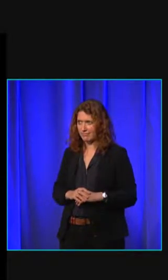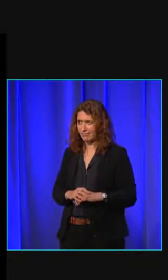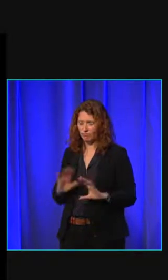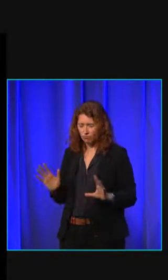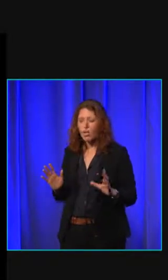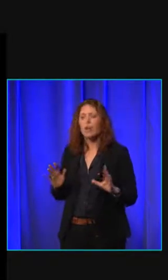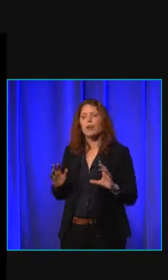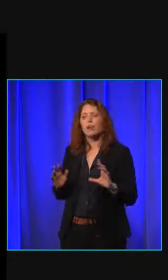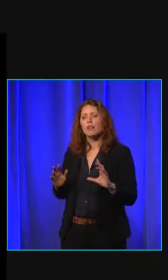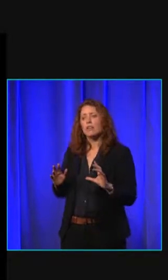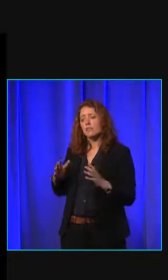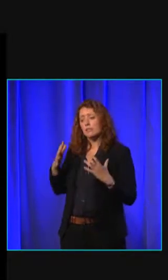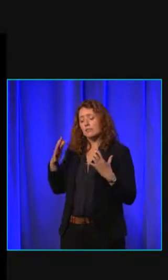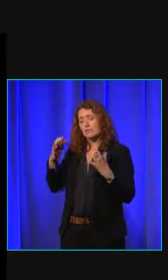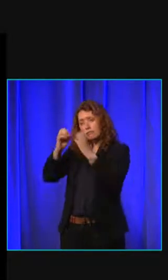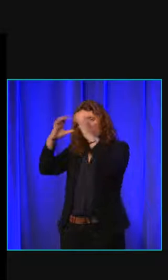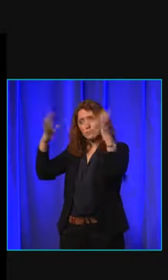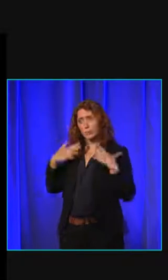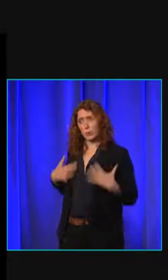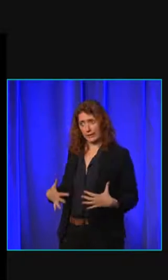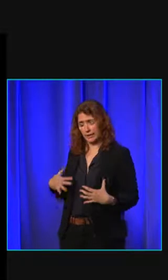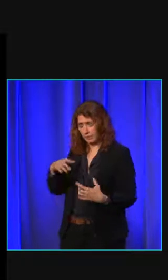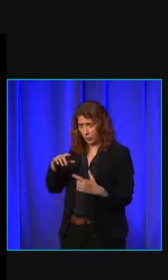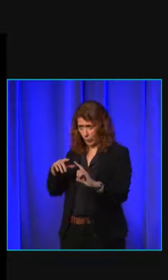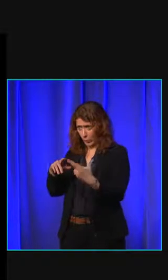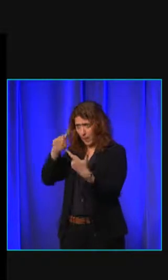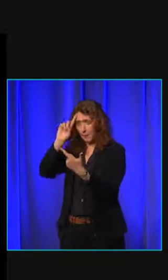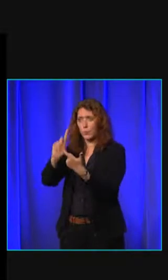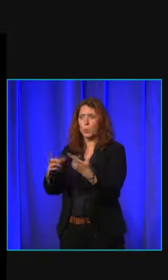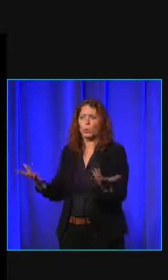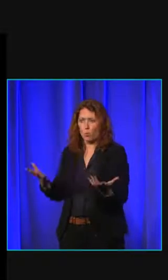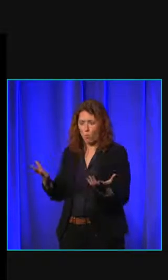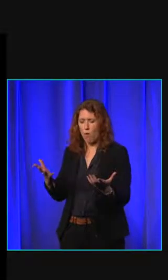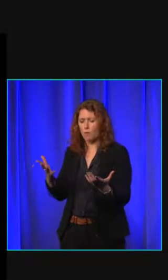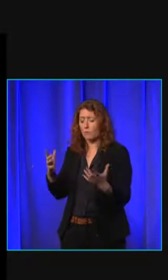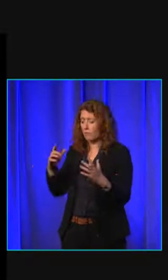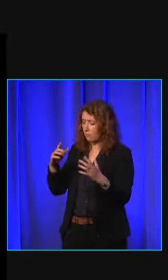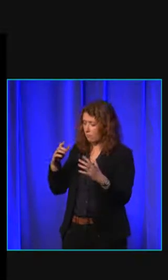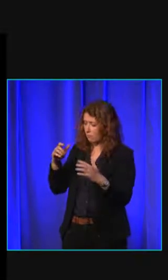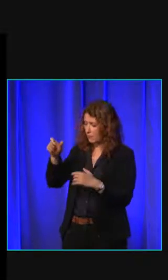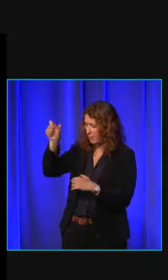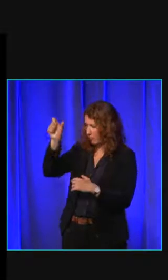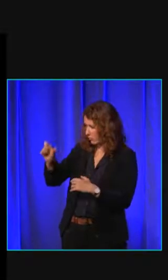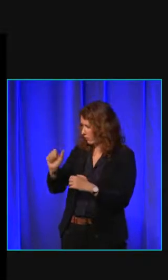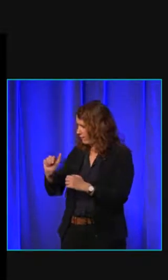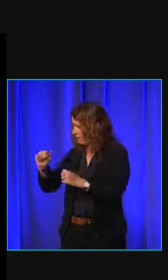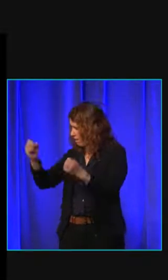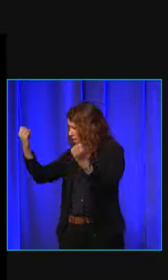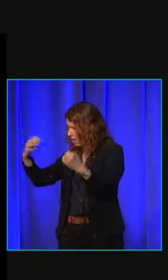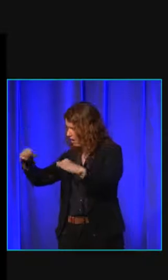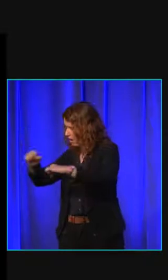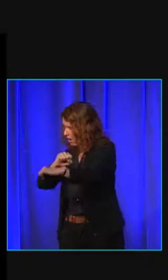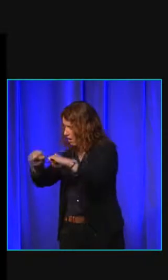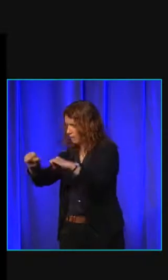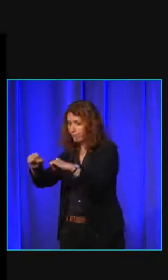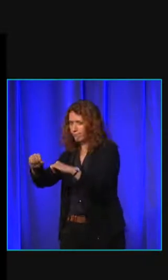La deuxième fonction de la simulation motrice, c'est réapprendre à prédire les mouvements d'autrui. On a vu tout à